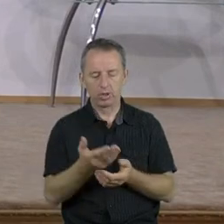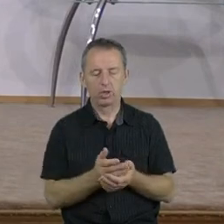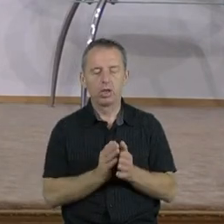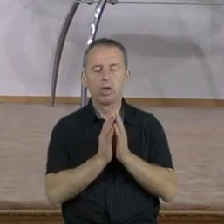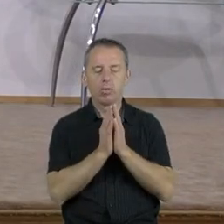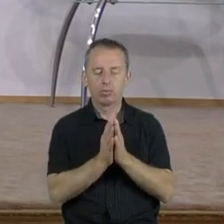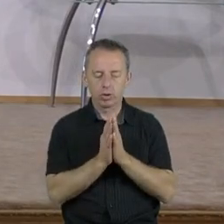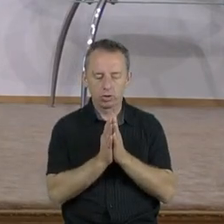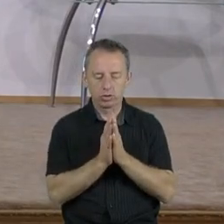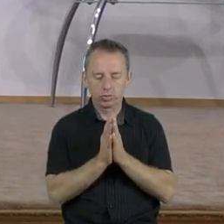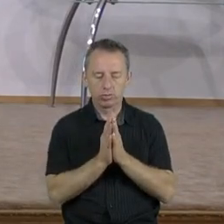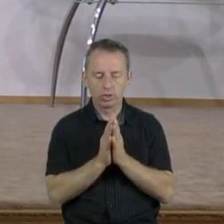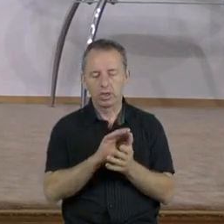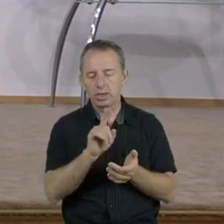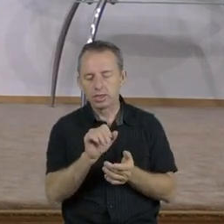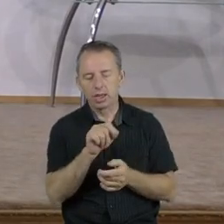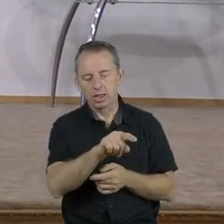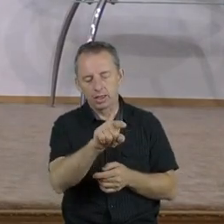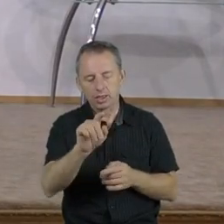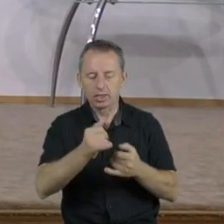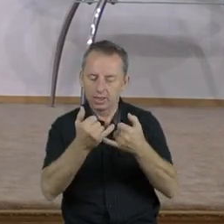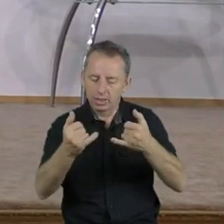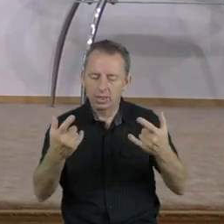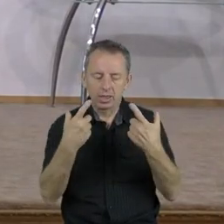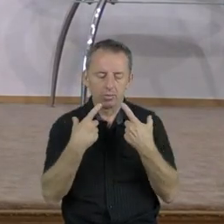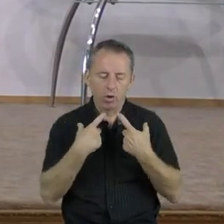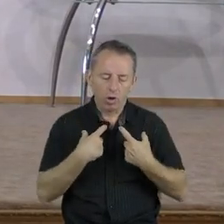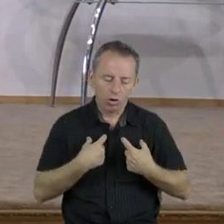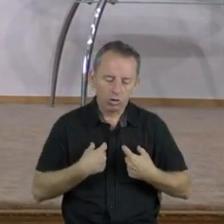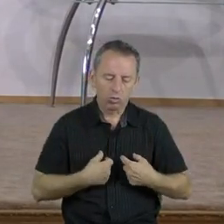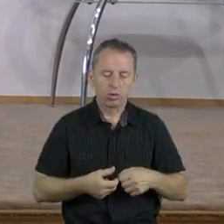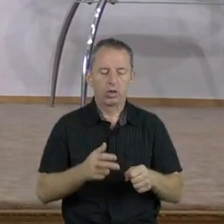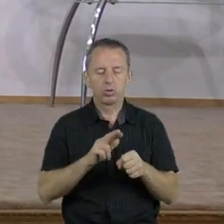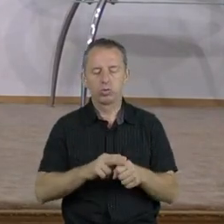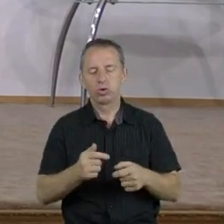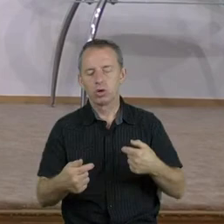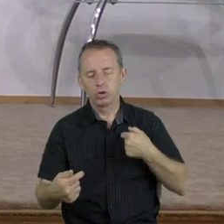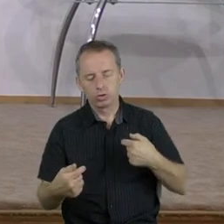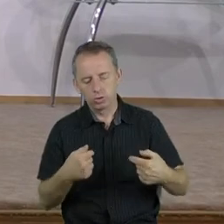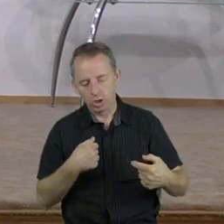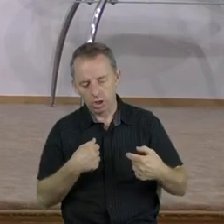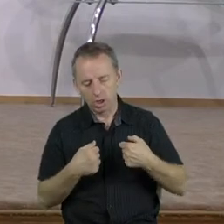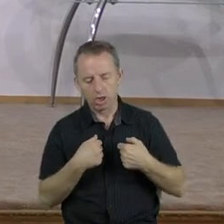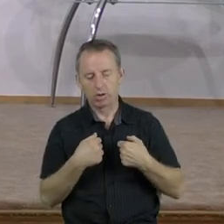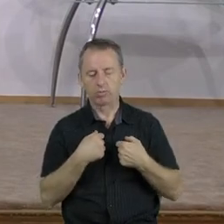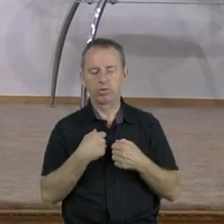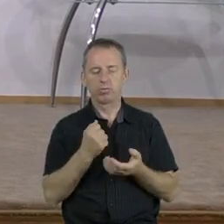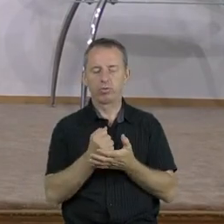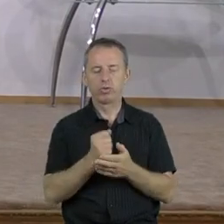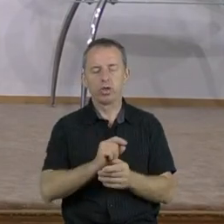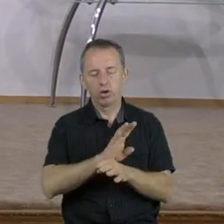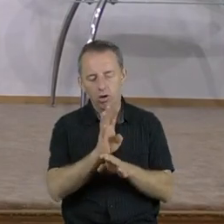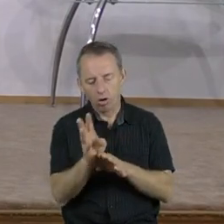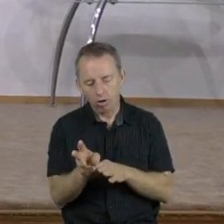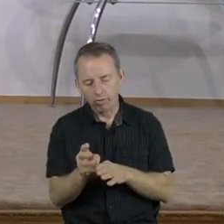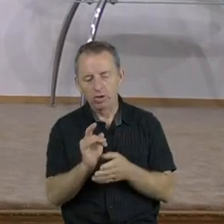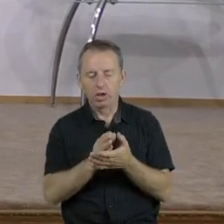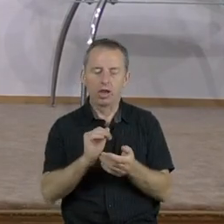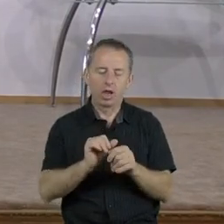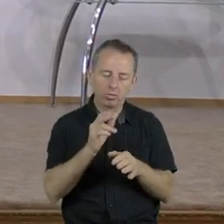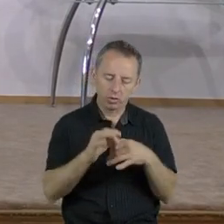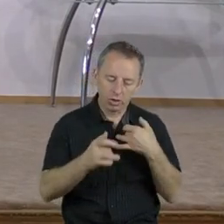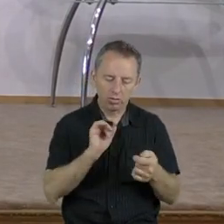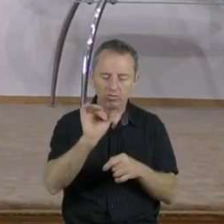Prosimy za wszystkimi osobami, które cierpią dla Twojego imienia, ze względu na Ciebie,